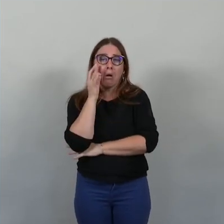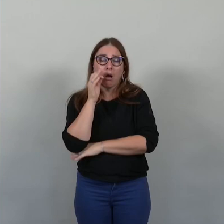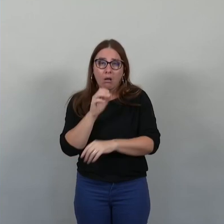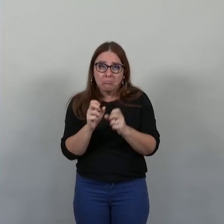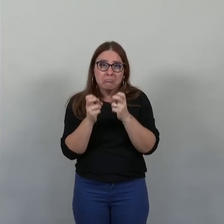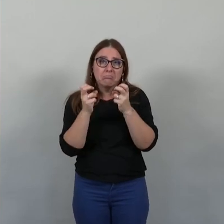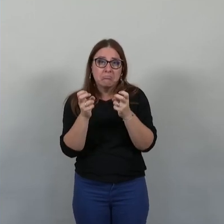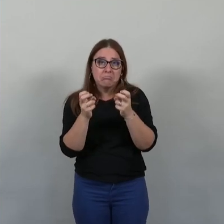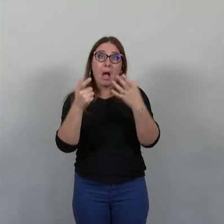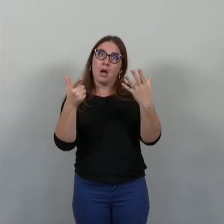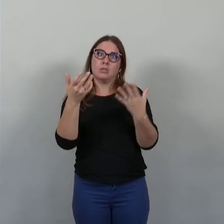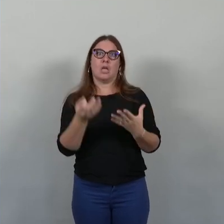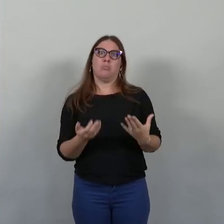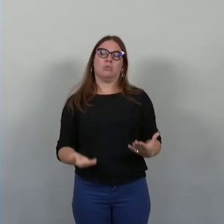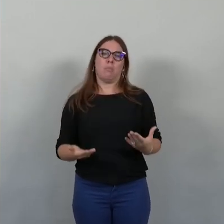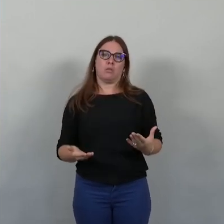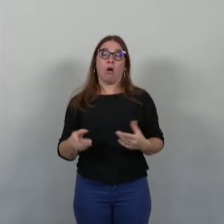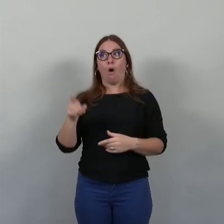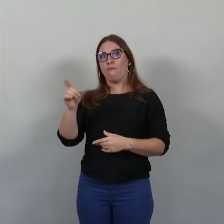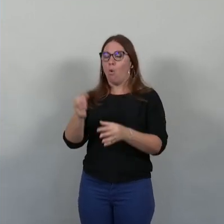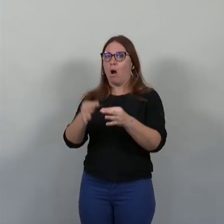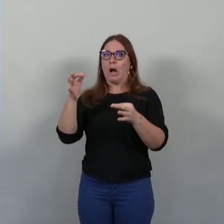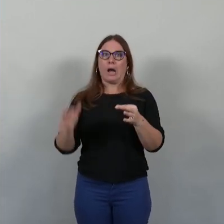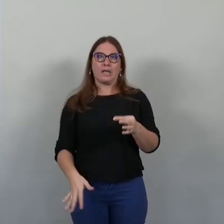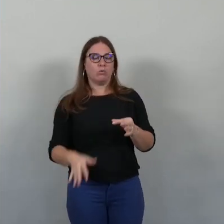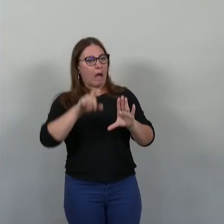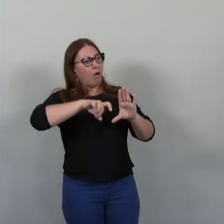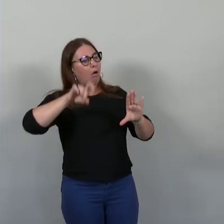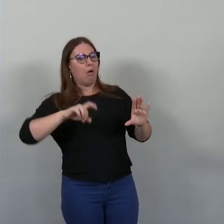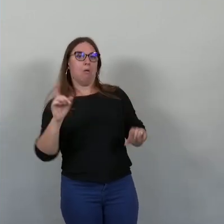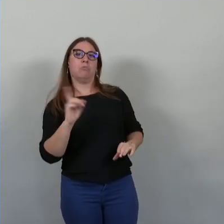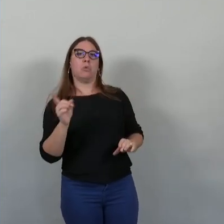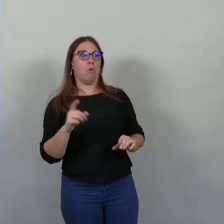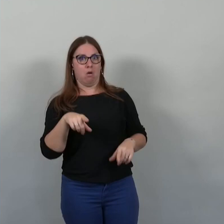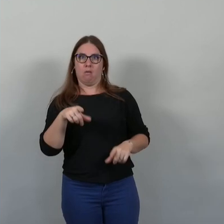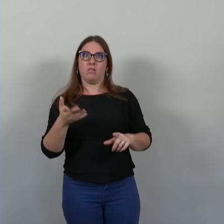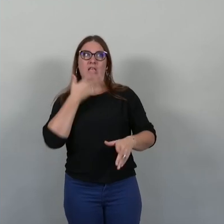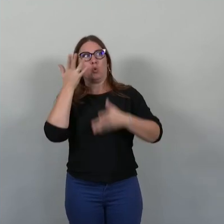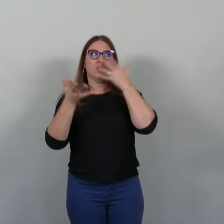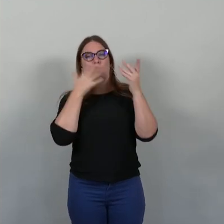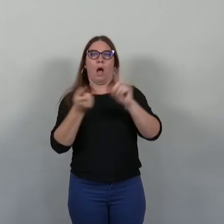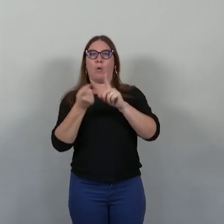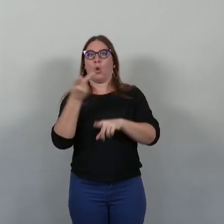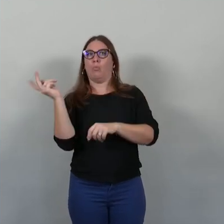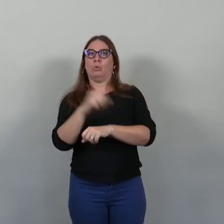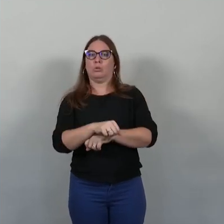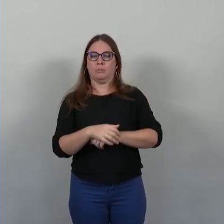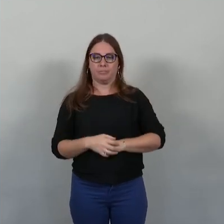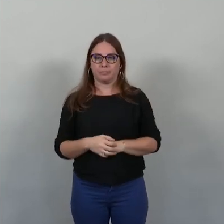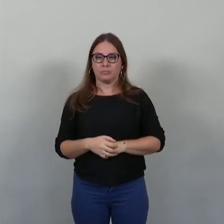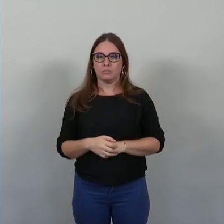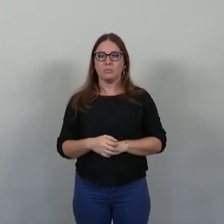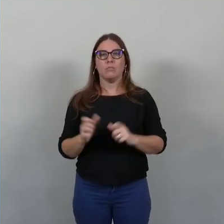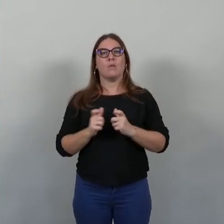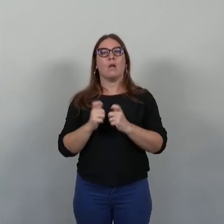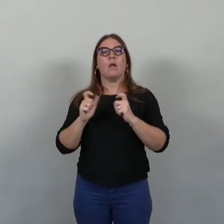atteindre 7 % mais chez vous les résultats ne sont pas un indicateur seul compte le discours si c cette école